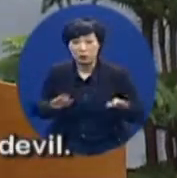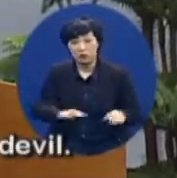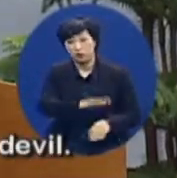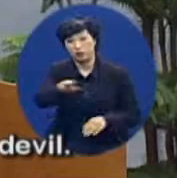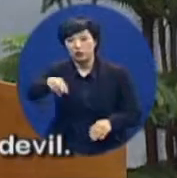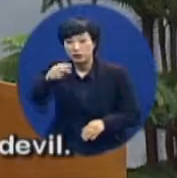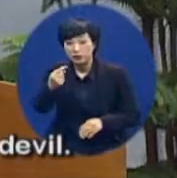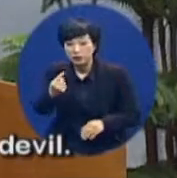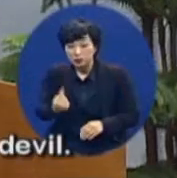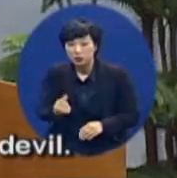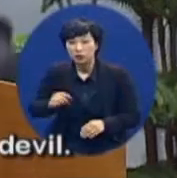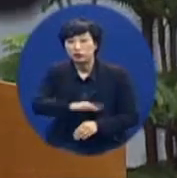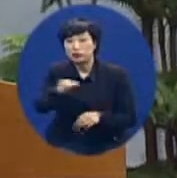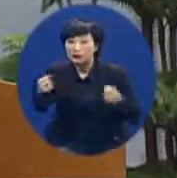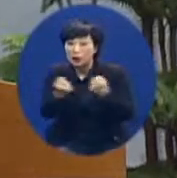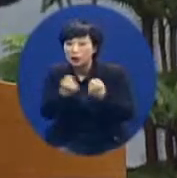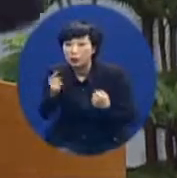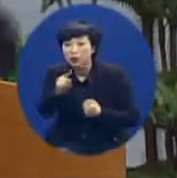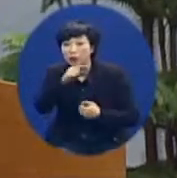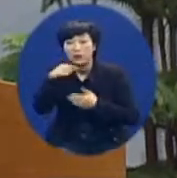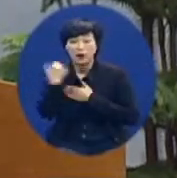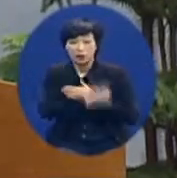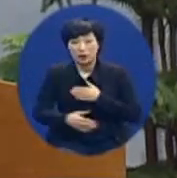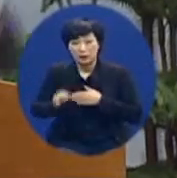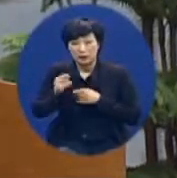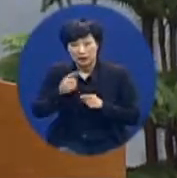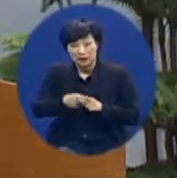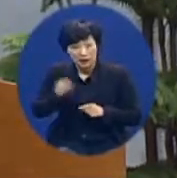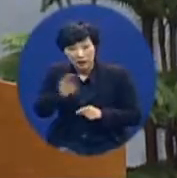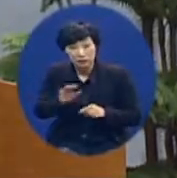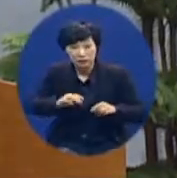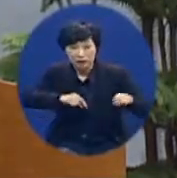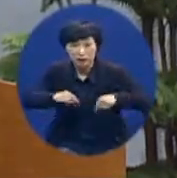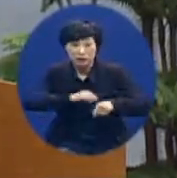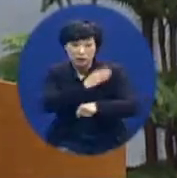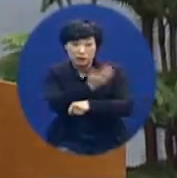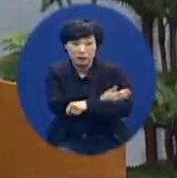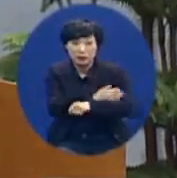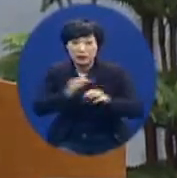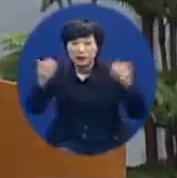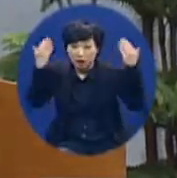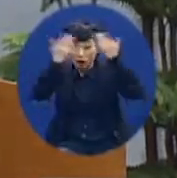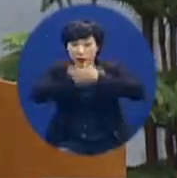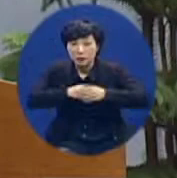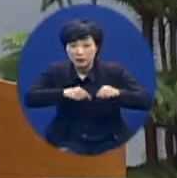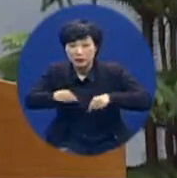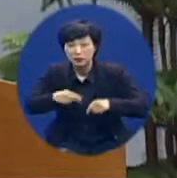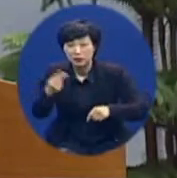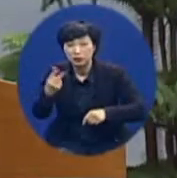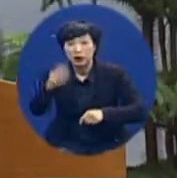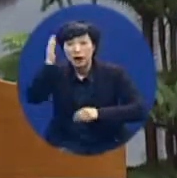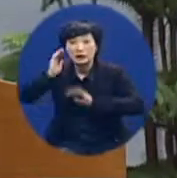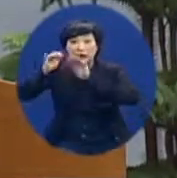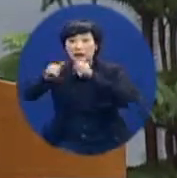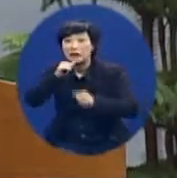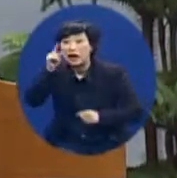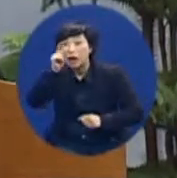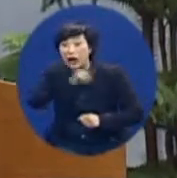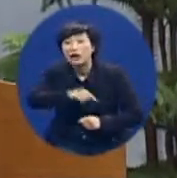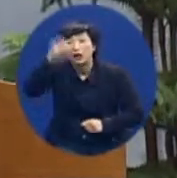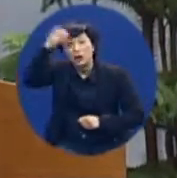우리의 싸움은 결과 육이 아니요 청사와 권세와 이세상 어둠의 죽한 자들과 하늘에 있는 악의 영들과의